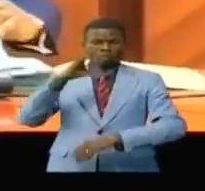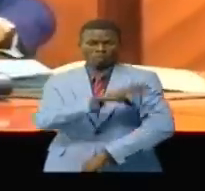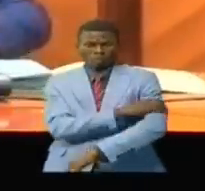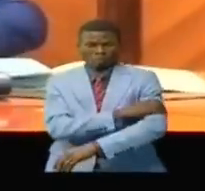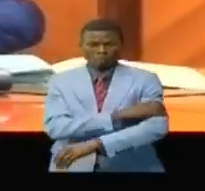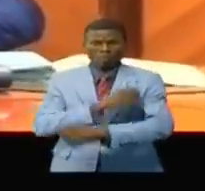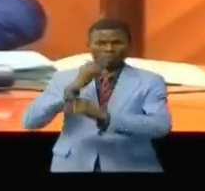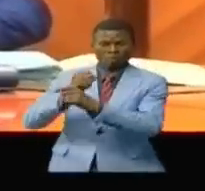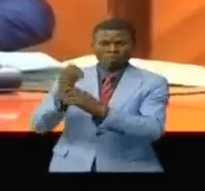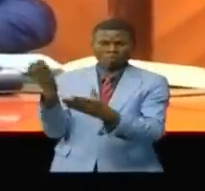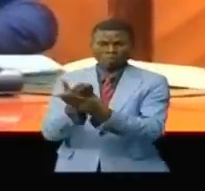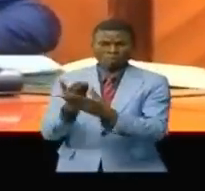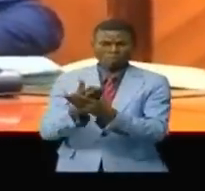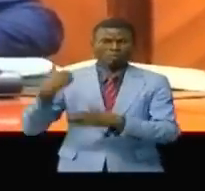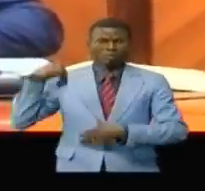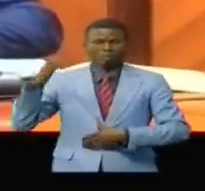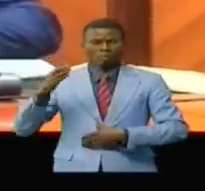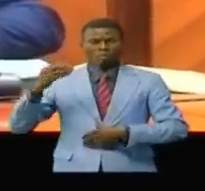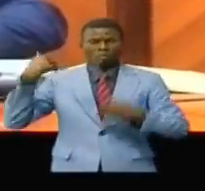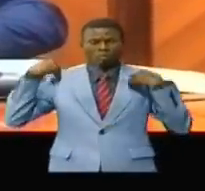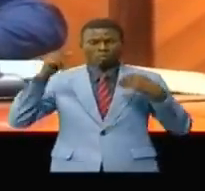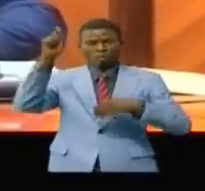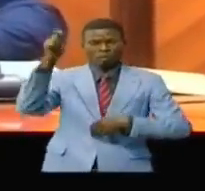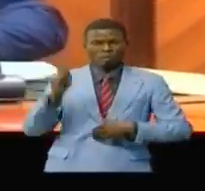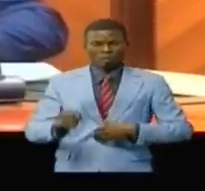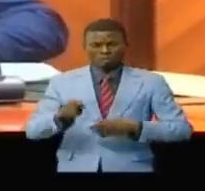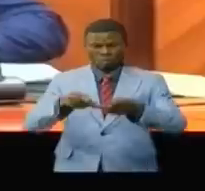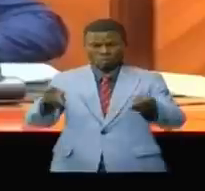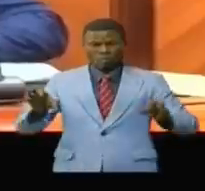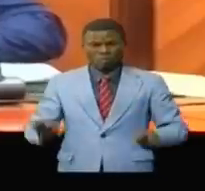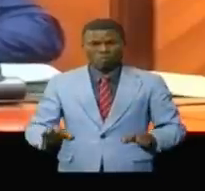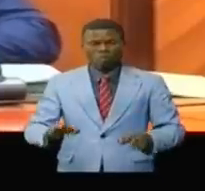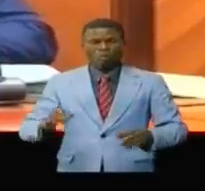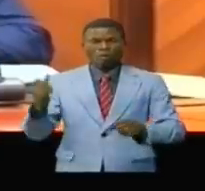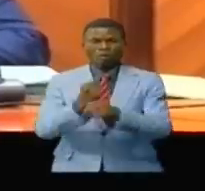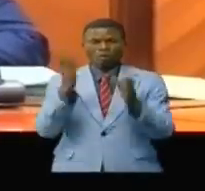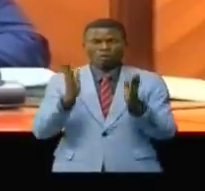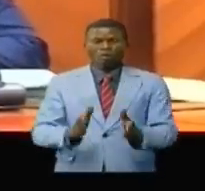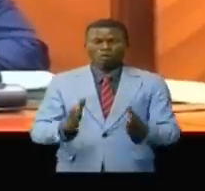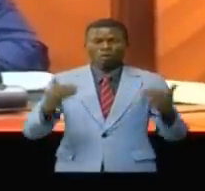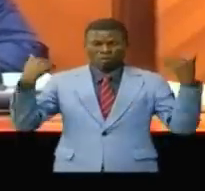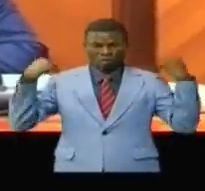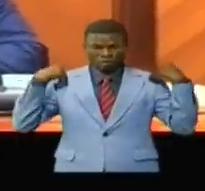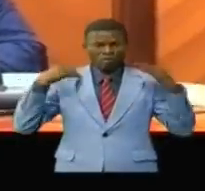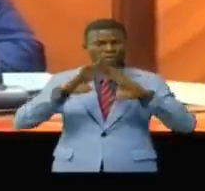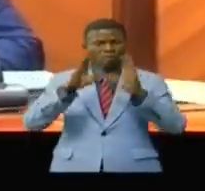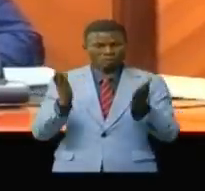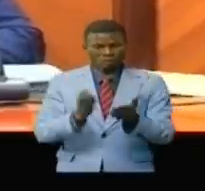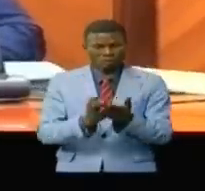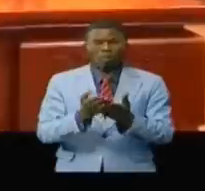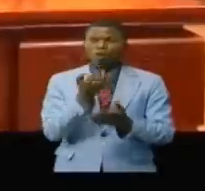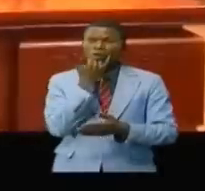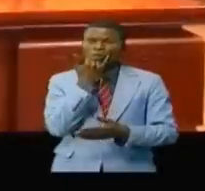conservateur des titres immobiliers, du chef des divisions du cadastre et des agents sous leur autorité pour toutes les